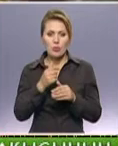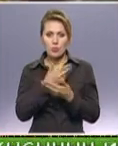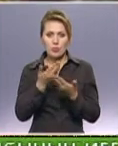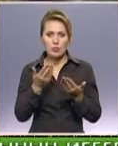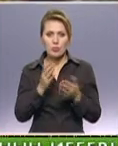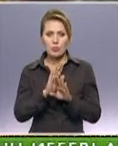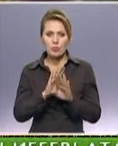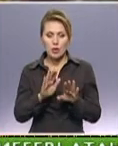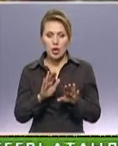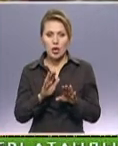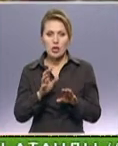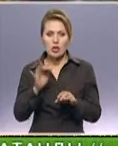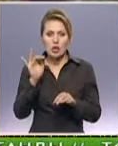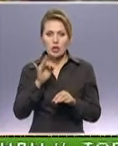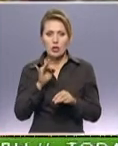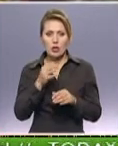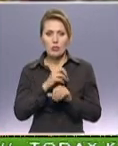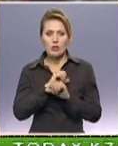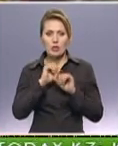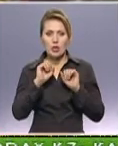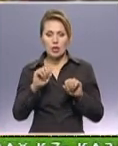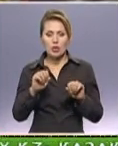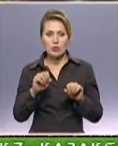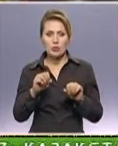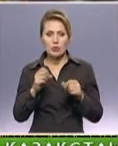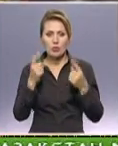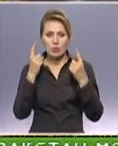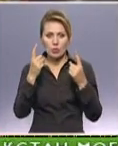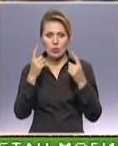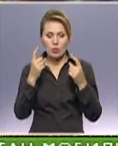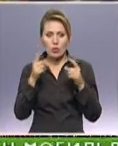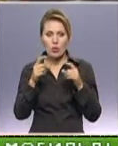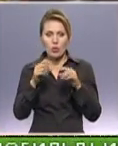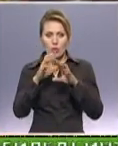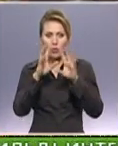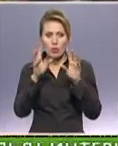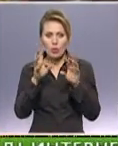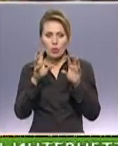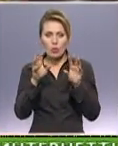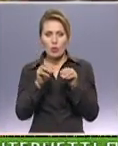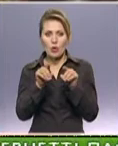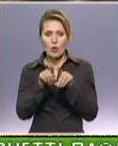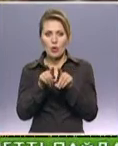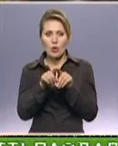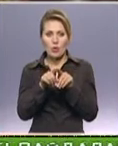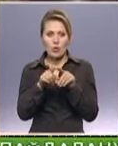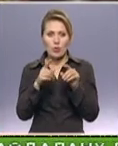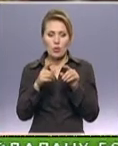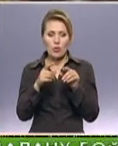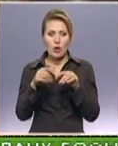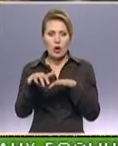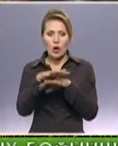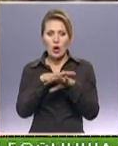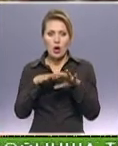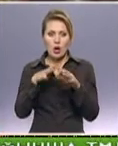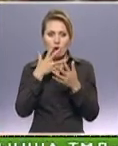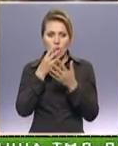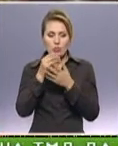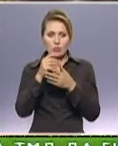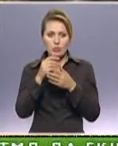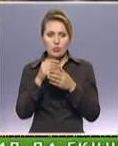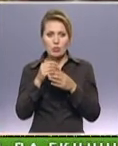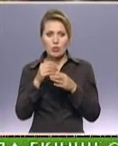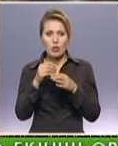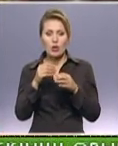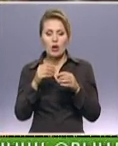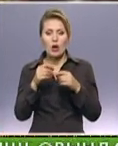Және мынау батырлардың, ұлы аруақтардың бір қасиеті, мына бытырап жүрген халқының ұрпақтарының басын бір қосып